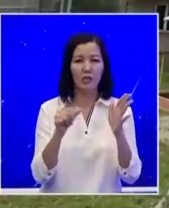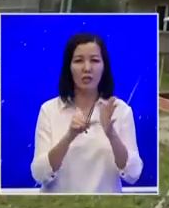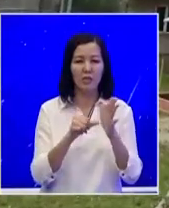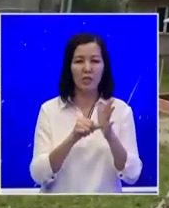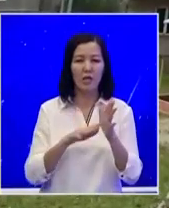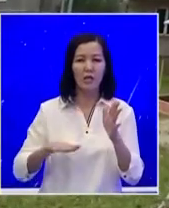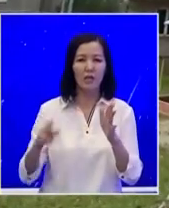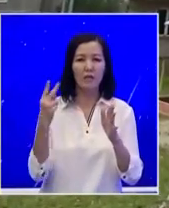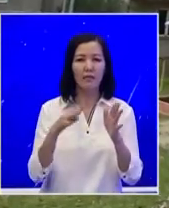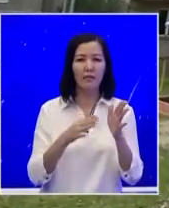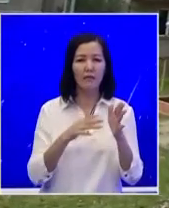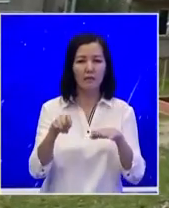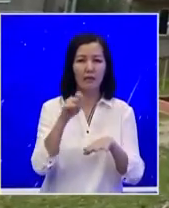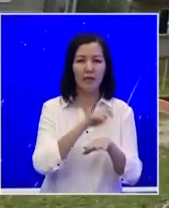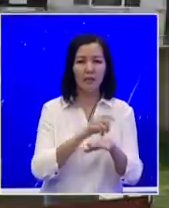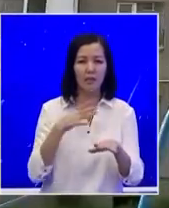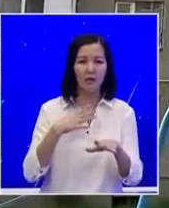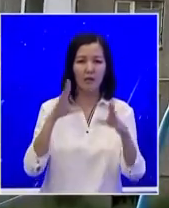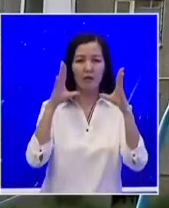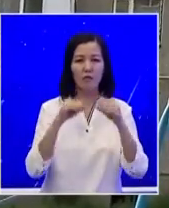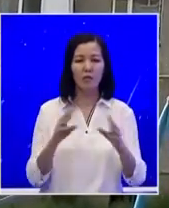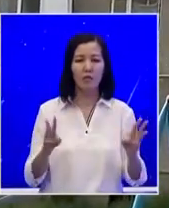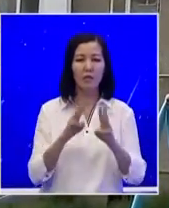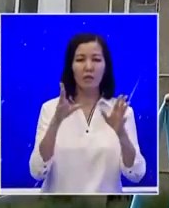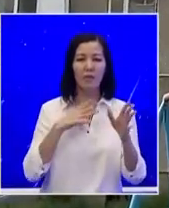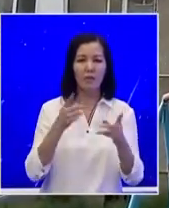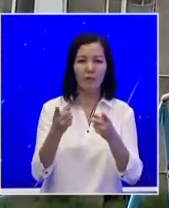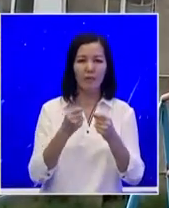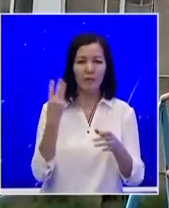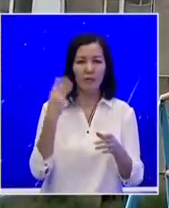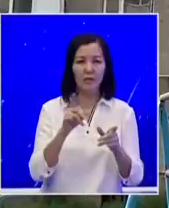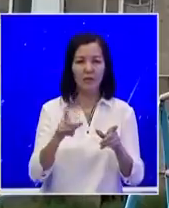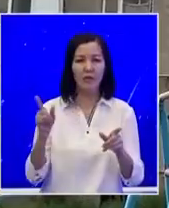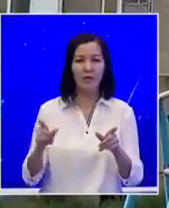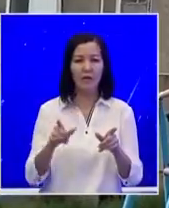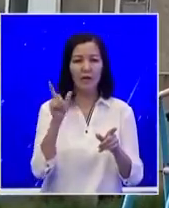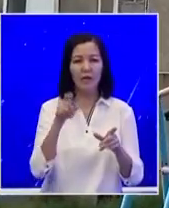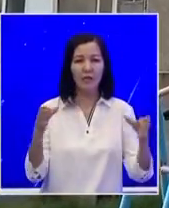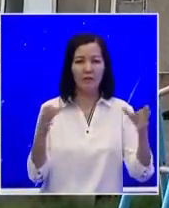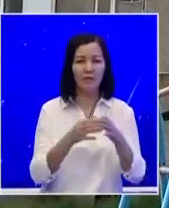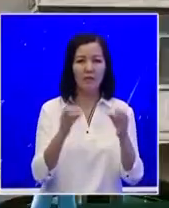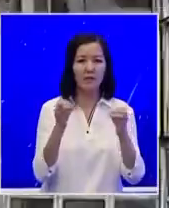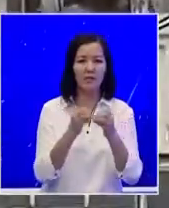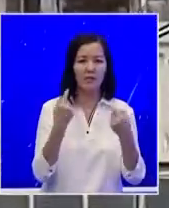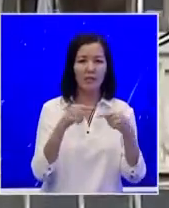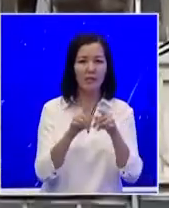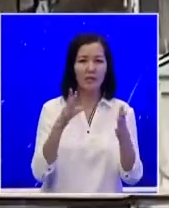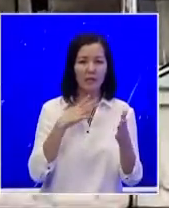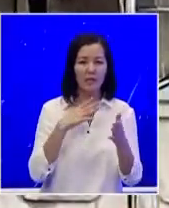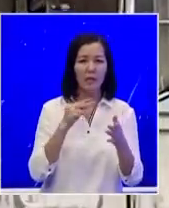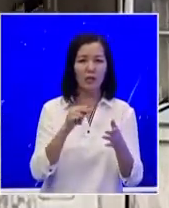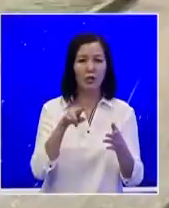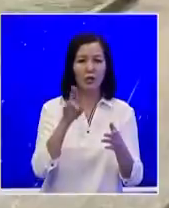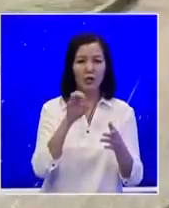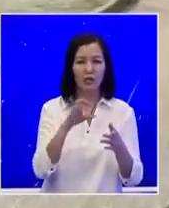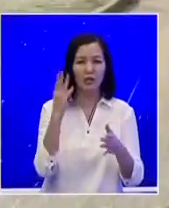на площади 29 квадратных метров. К тушению огня были привлечены 30 человек личного состава и 10 единиц